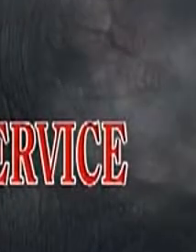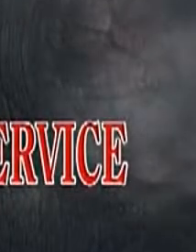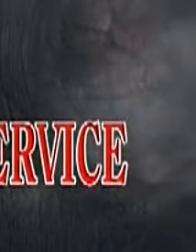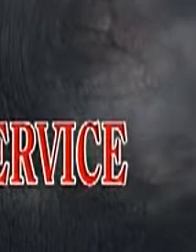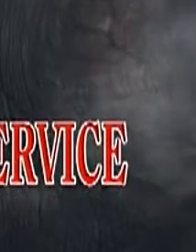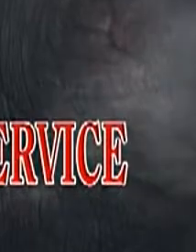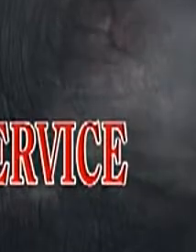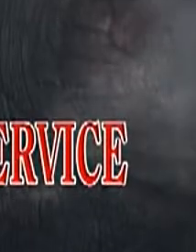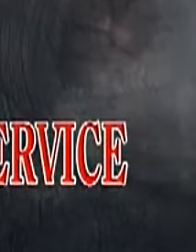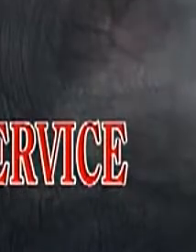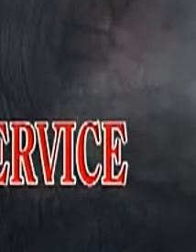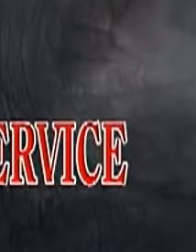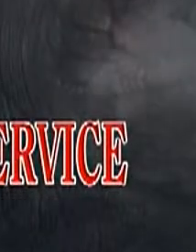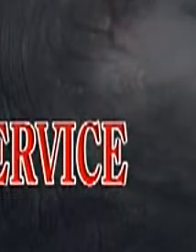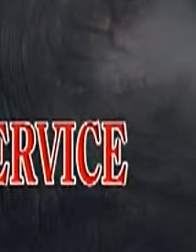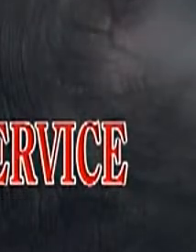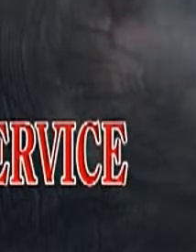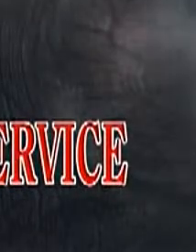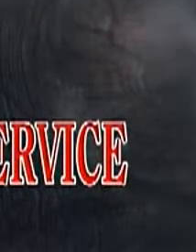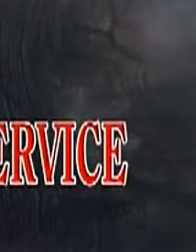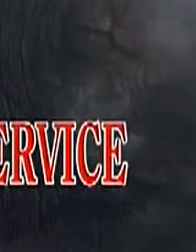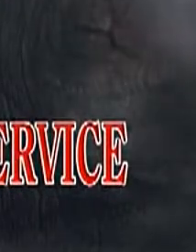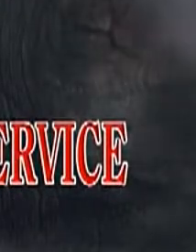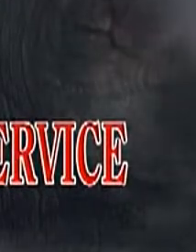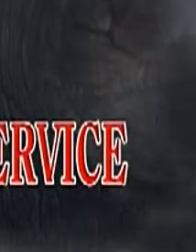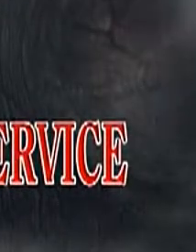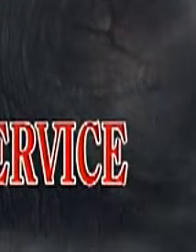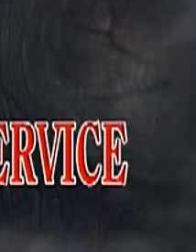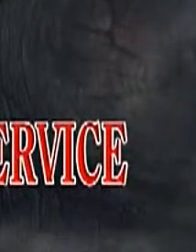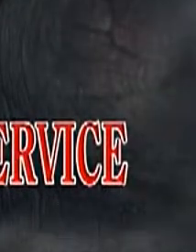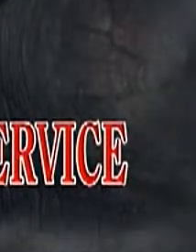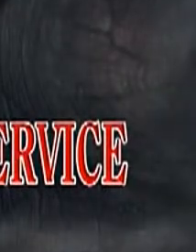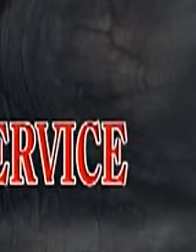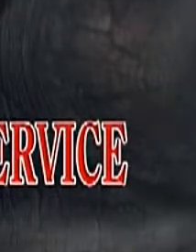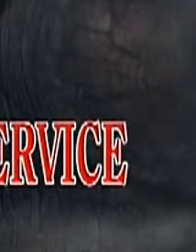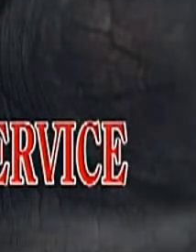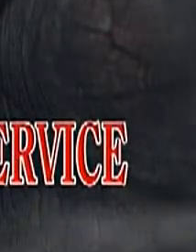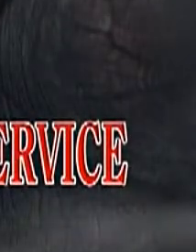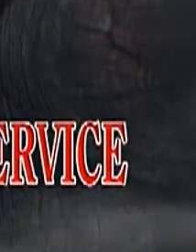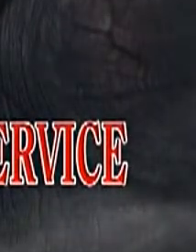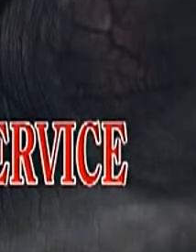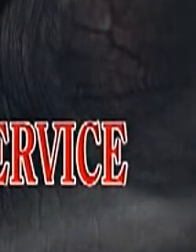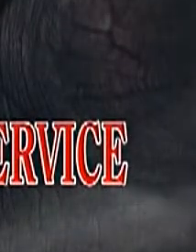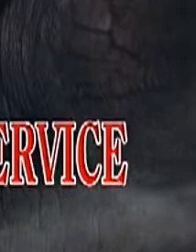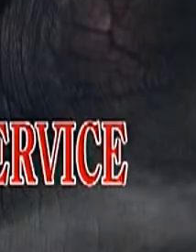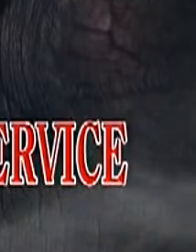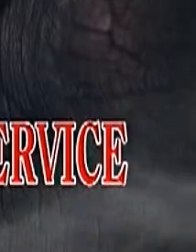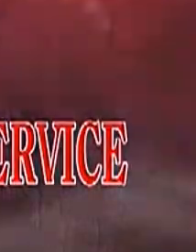tanggapin mo ang palad ko.